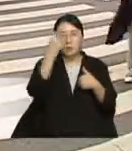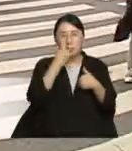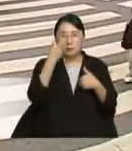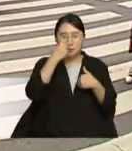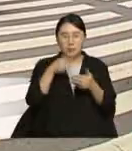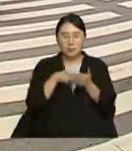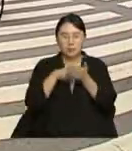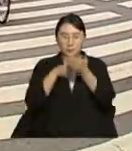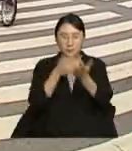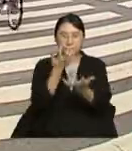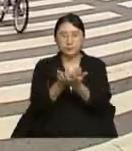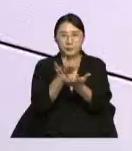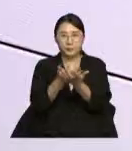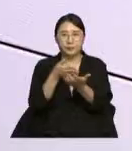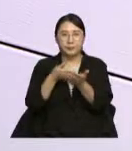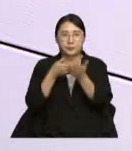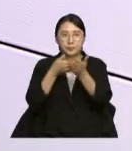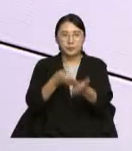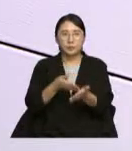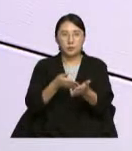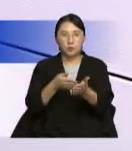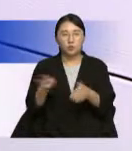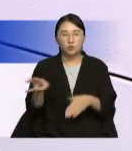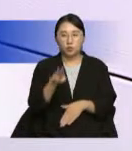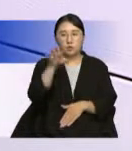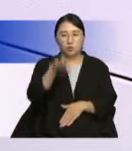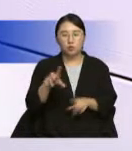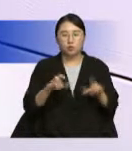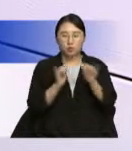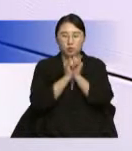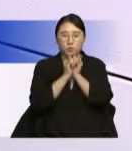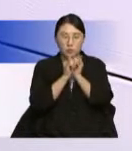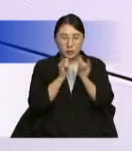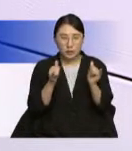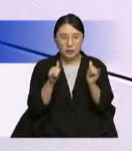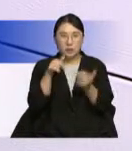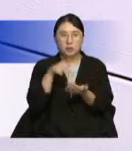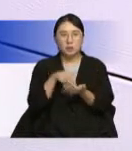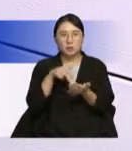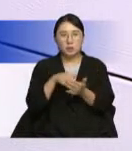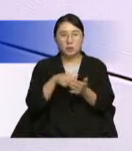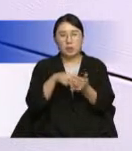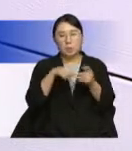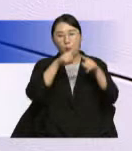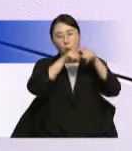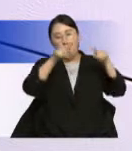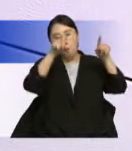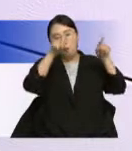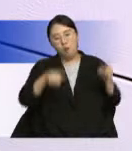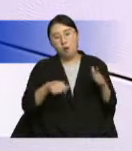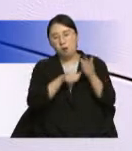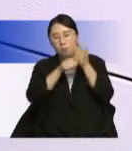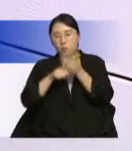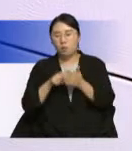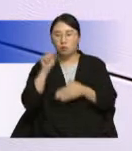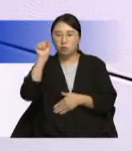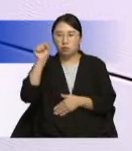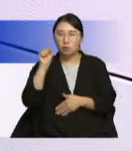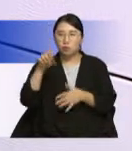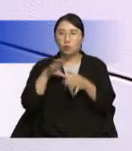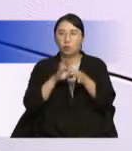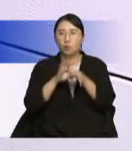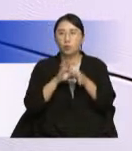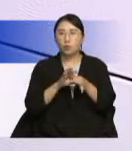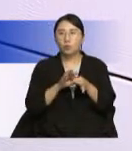국민감사 청구서를 접수한 것입니다. 망원 우체국은 주민들의 현수막 게시라든지 서명운동이라든지 이런 걸